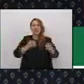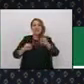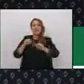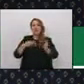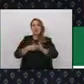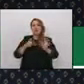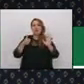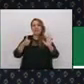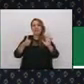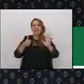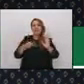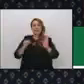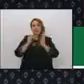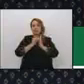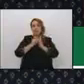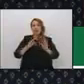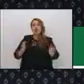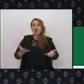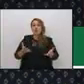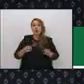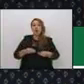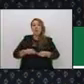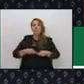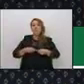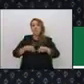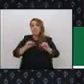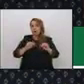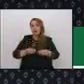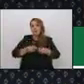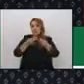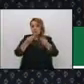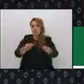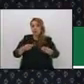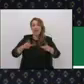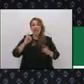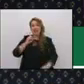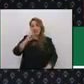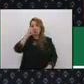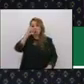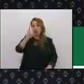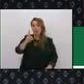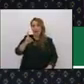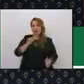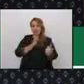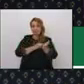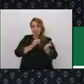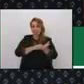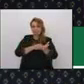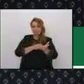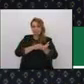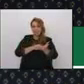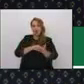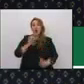2 سبتمبر 2006 المتضمن كيفية التنازل على الأملاك العقارية التابعة للدولة ولدواوين